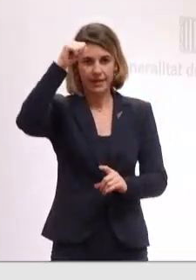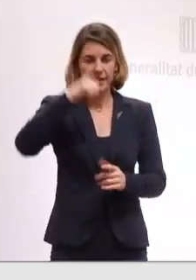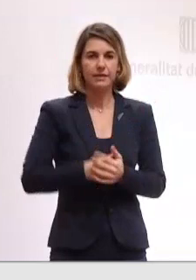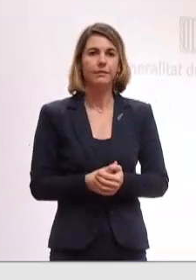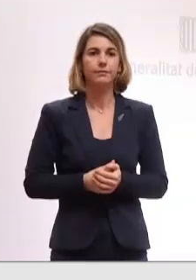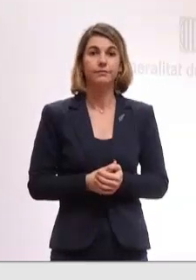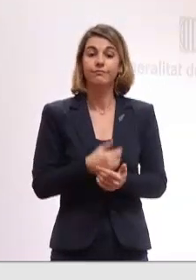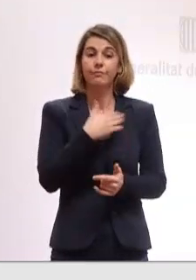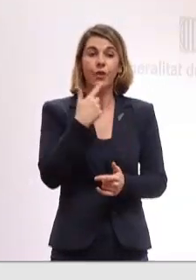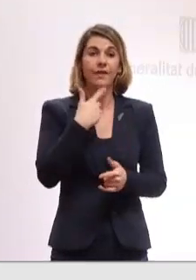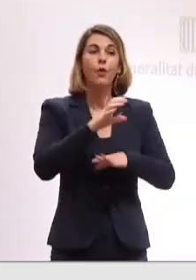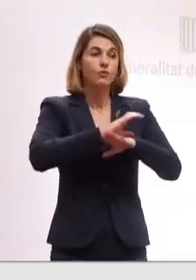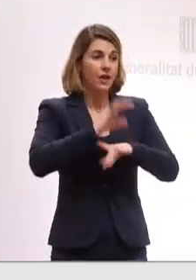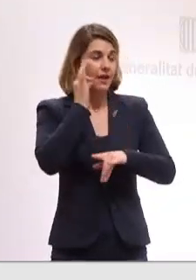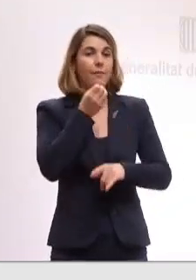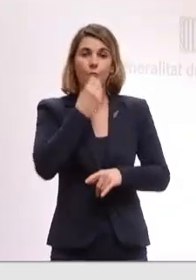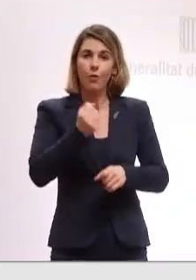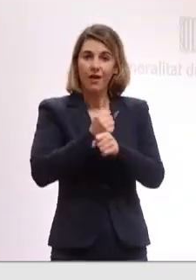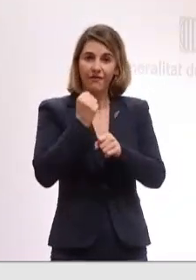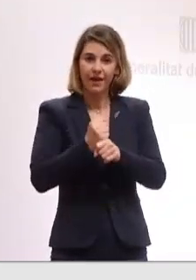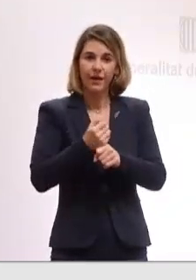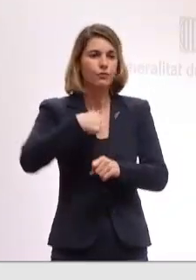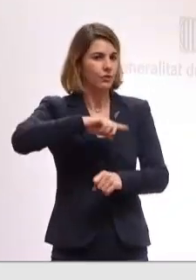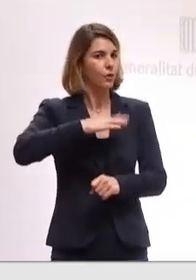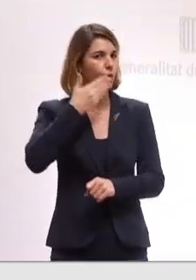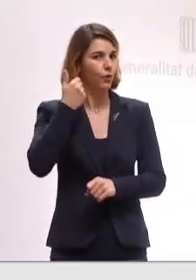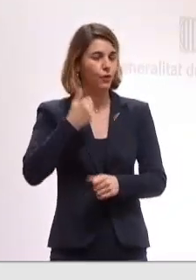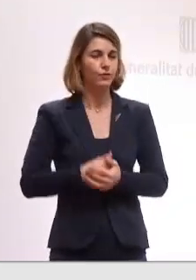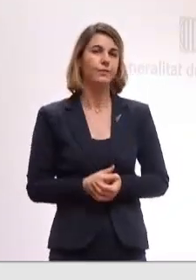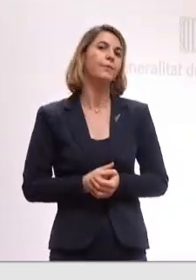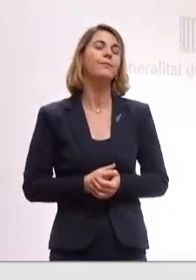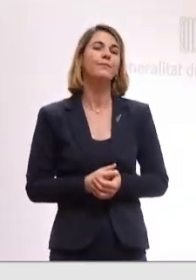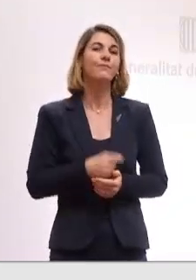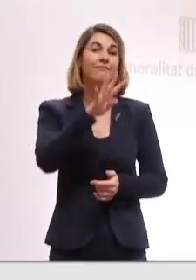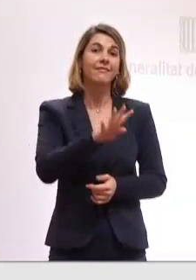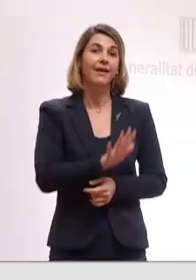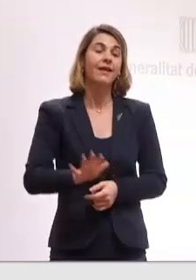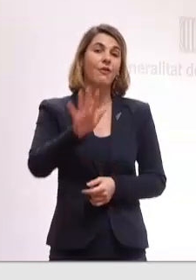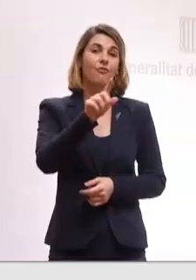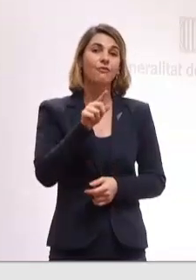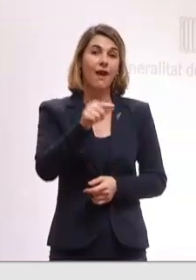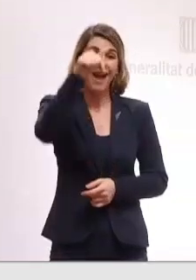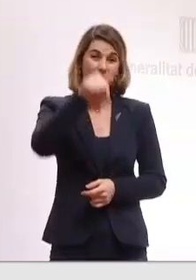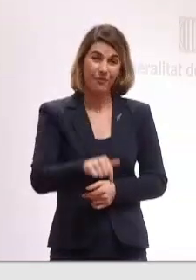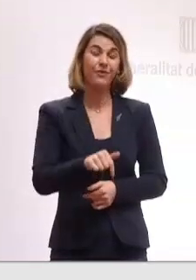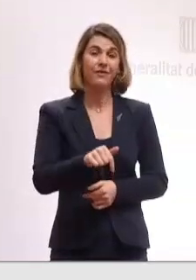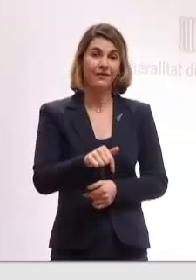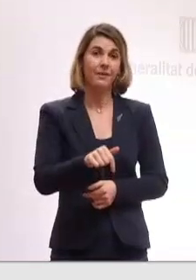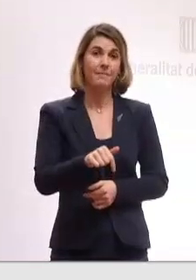una molt bona feina, consellera, i n'hem d'estar orgullosos. La Catalunya que avui